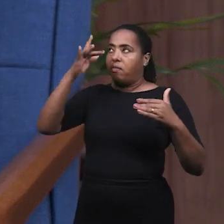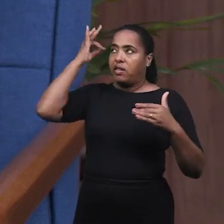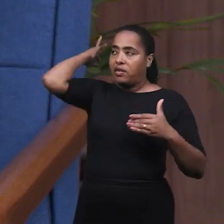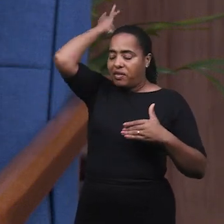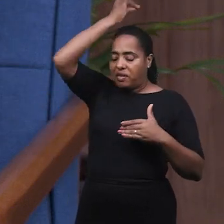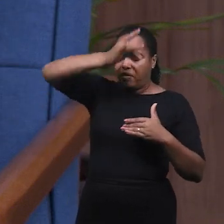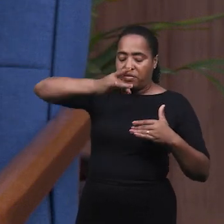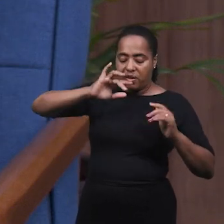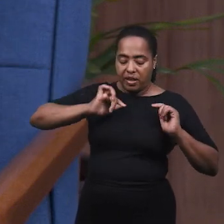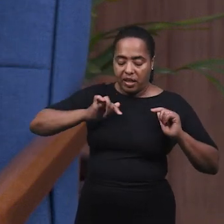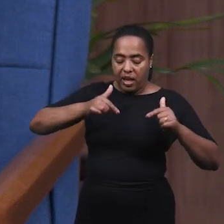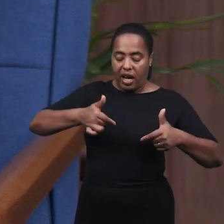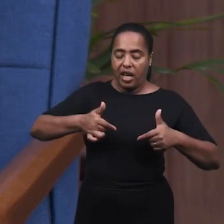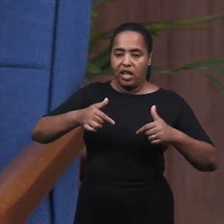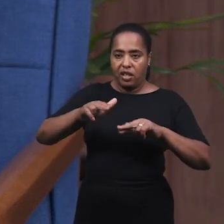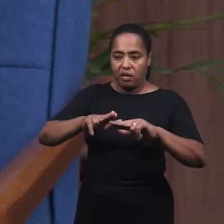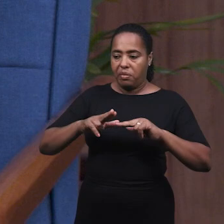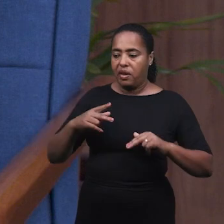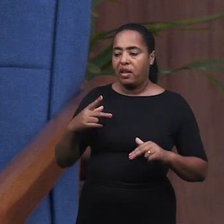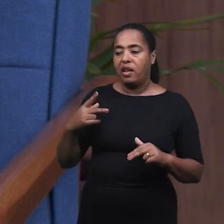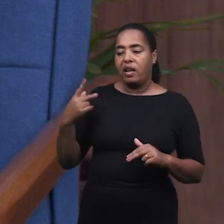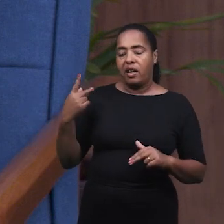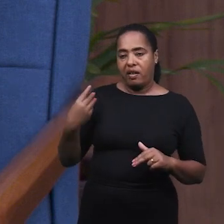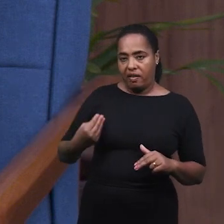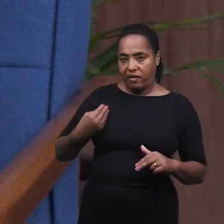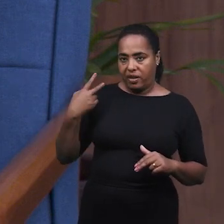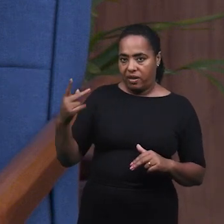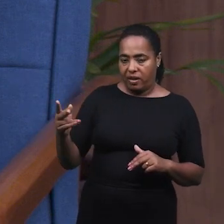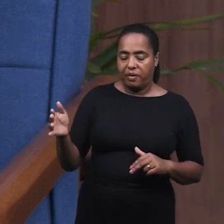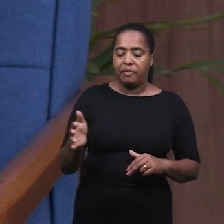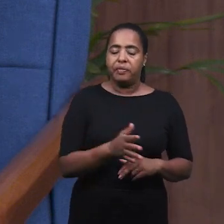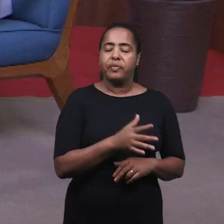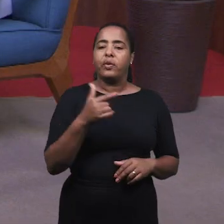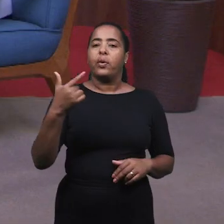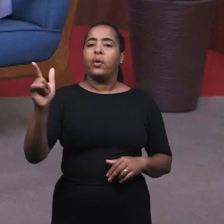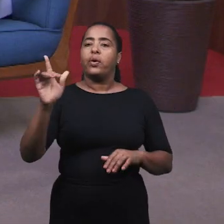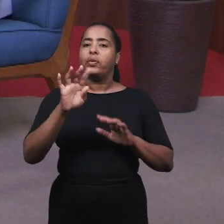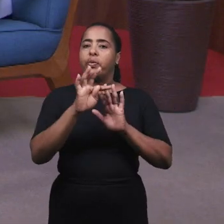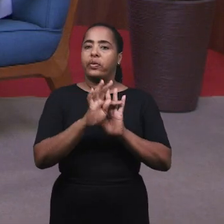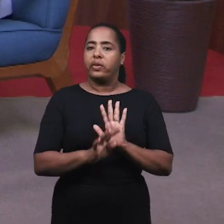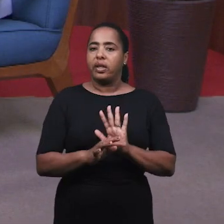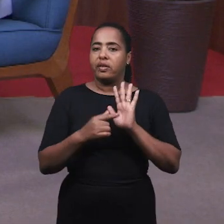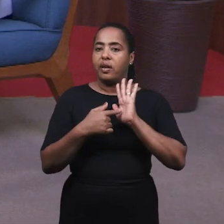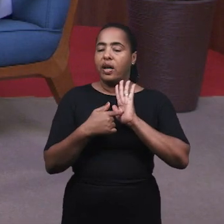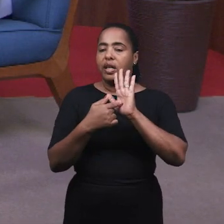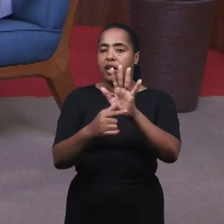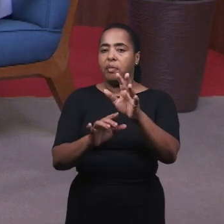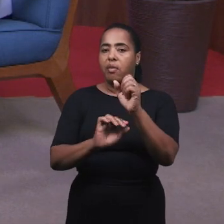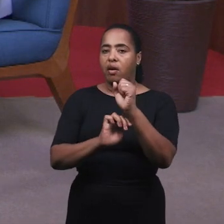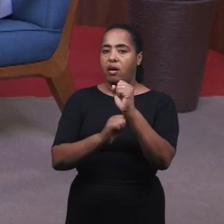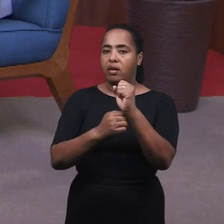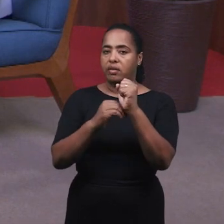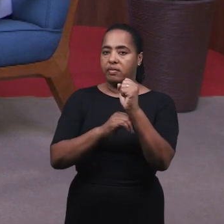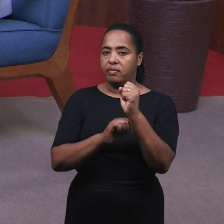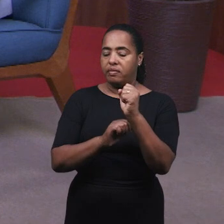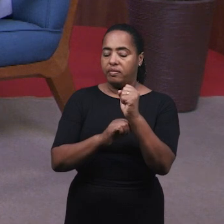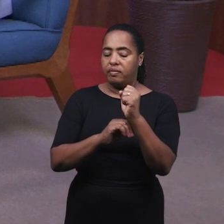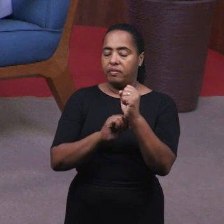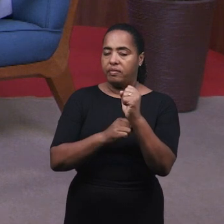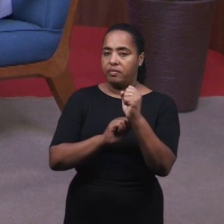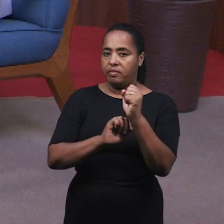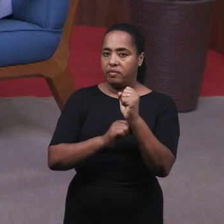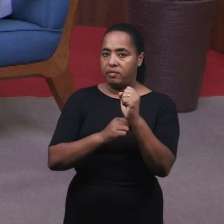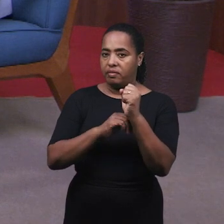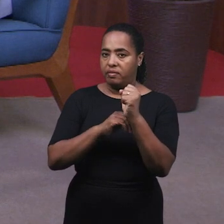sa vie. Nous allons voir ici aussi un texte qui parle sur l'énigme. Un énigme que se